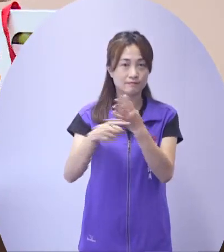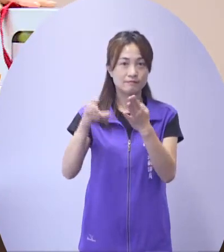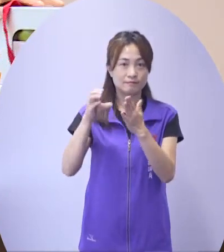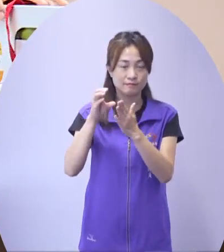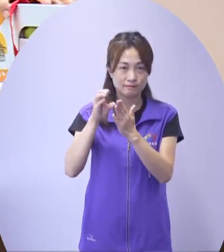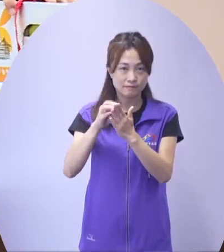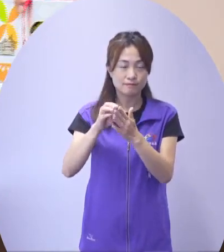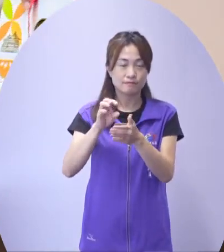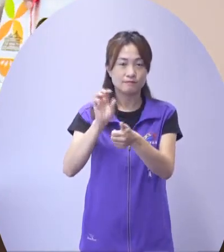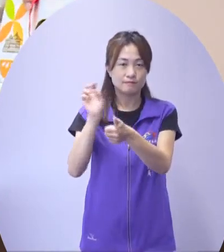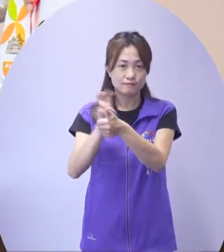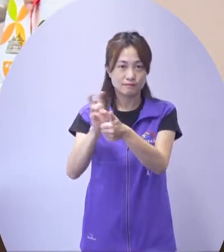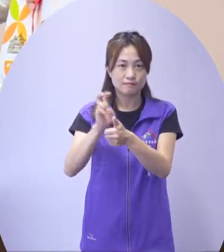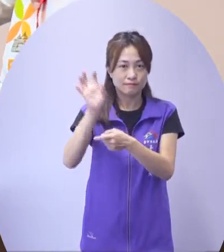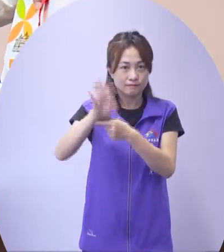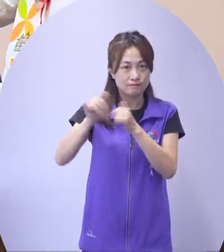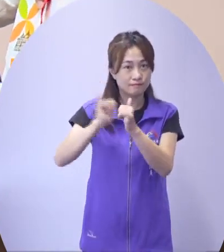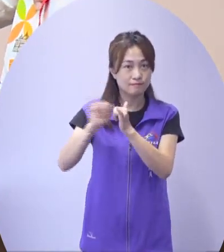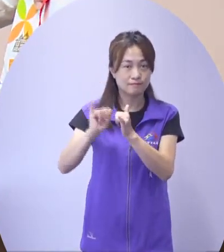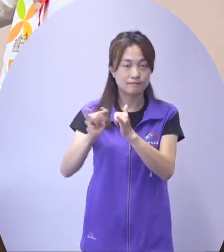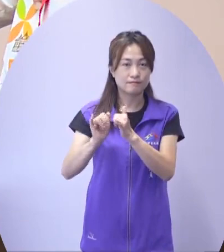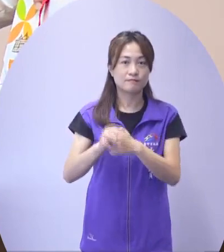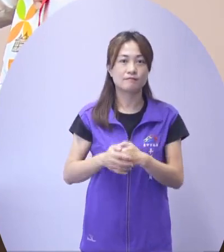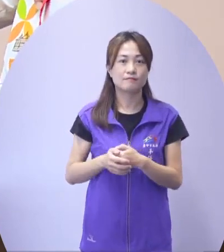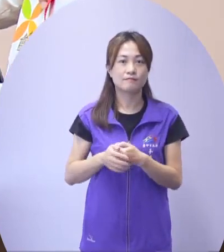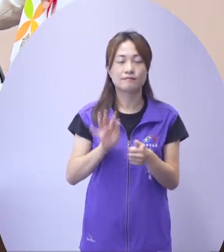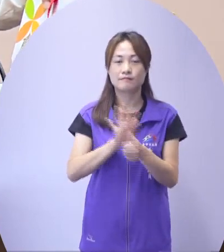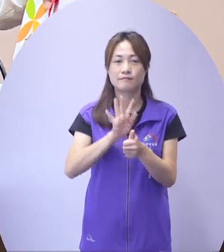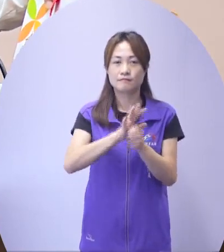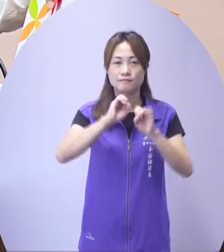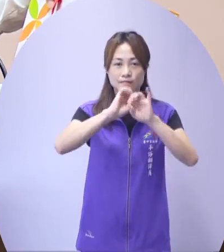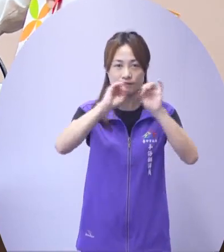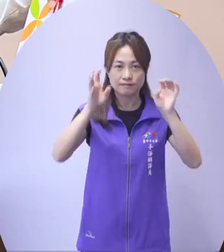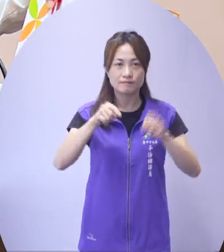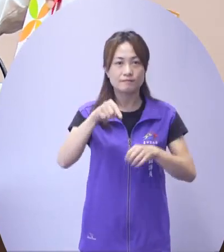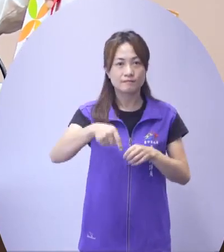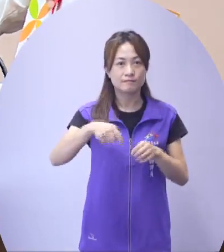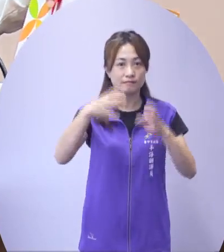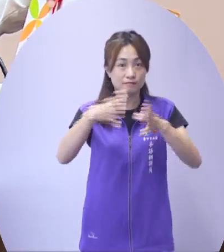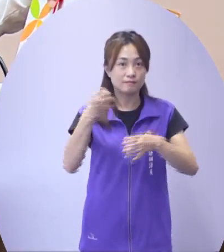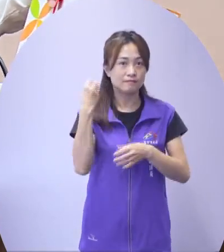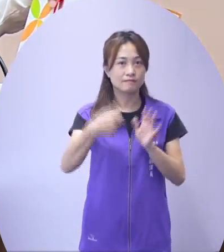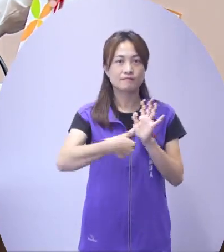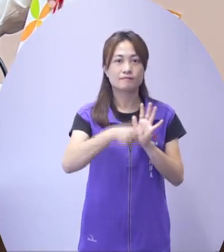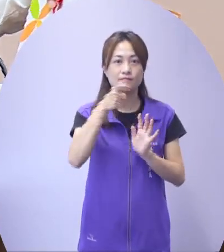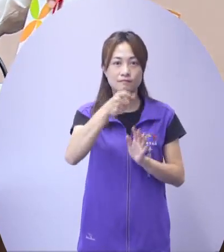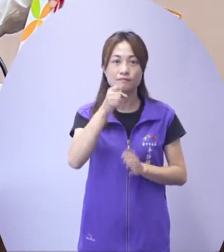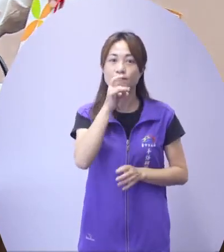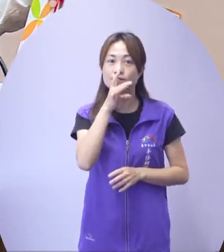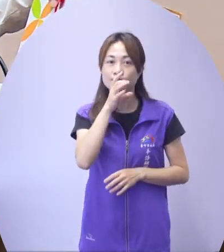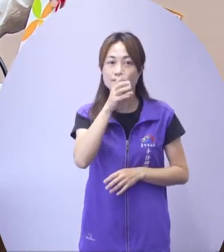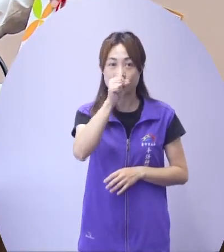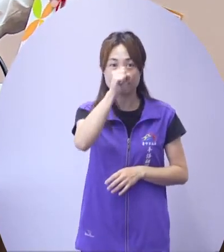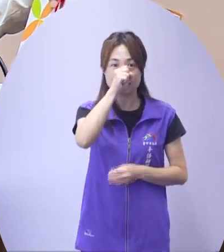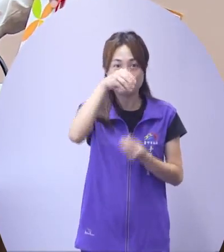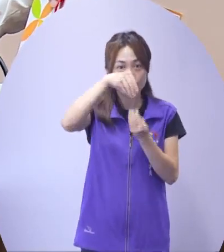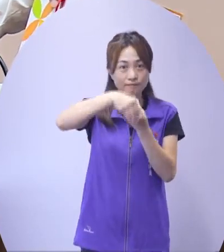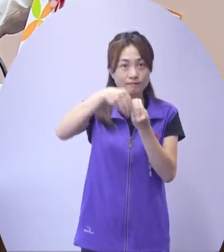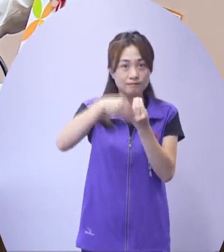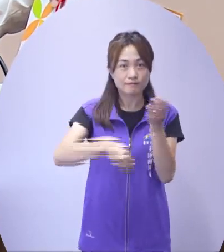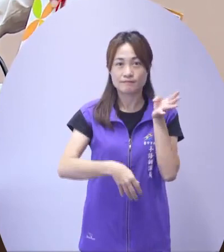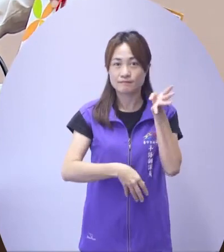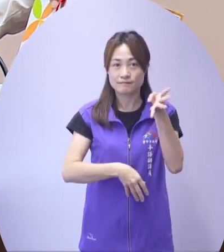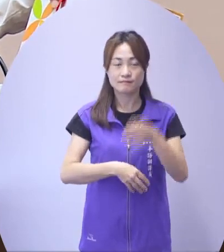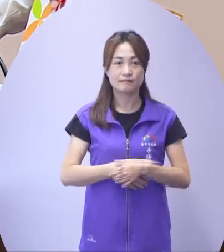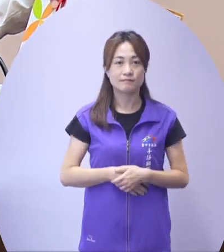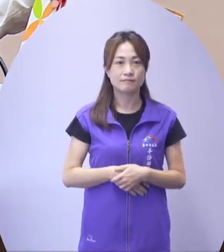展，所以有一个新的行销品牌在台中好橘。那现在刚包括年关将近了哈，所以这个东